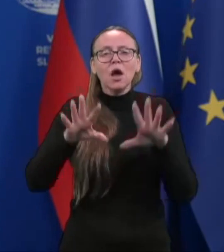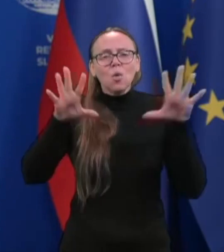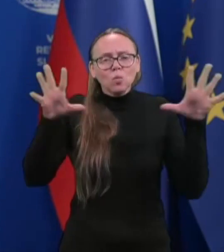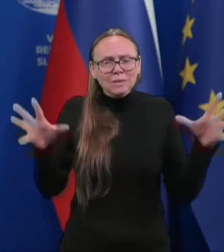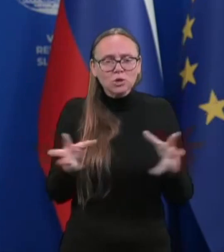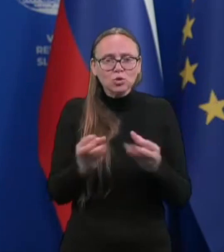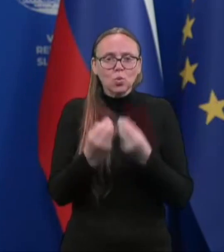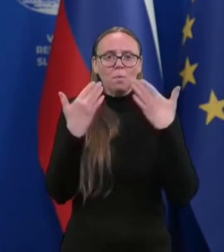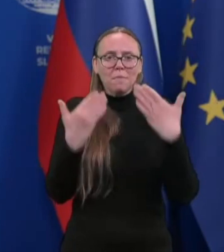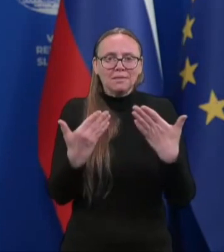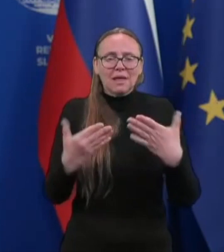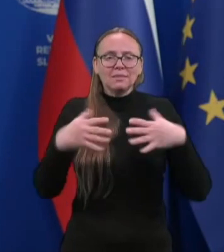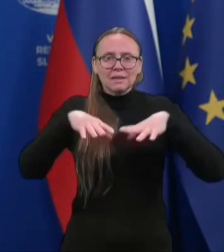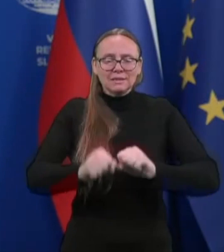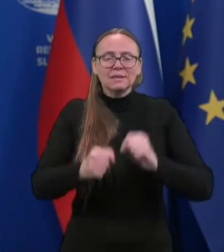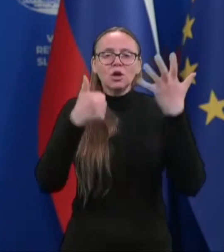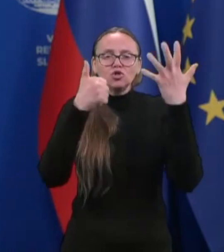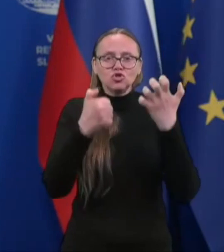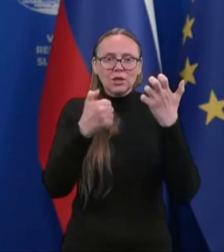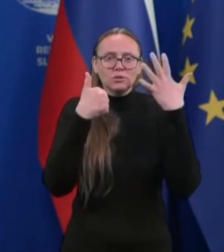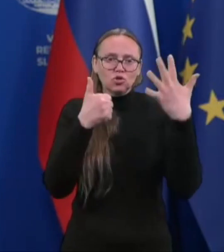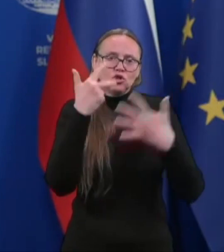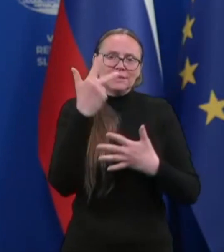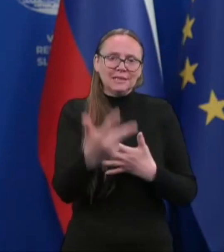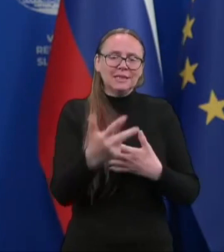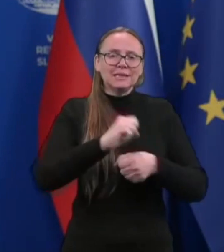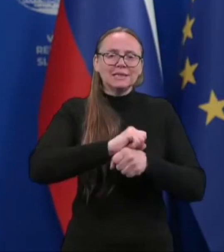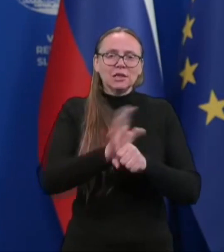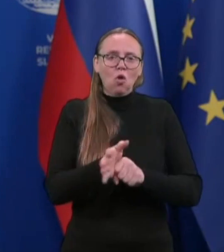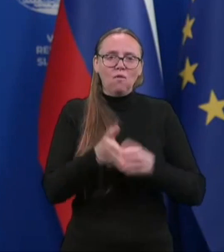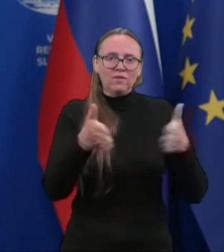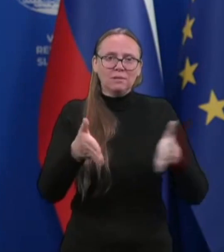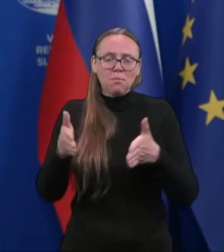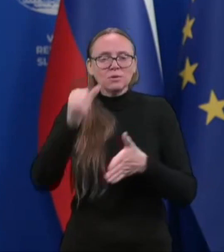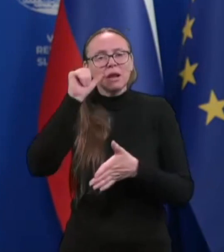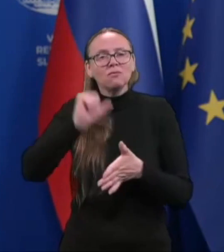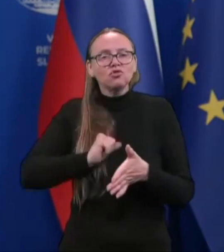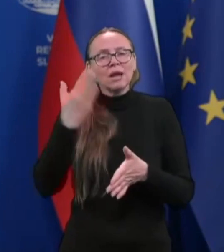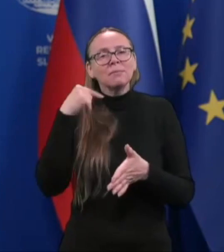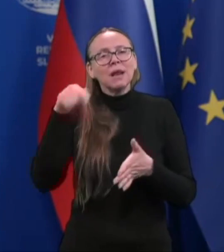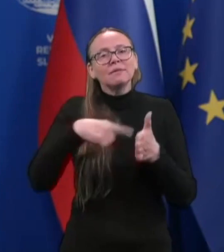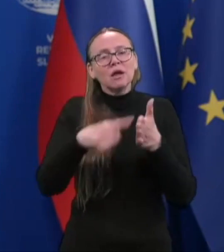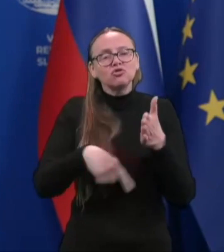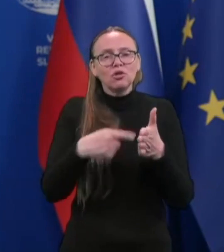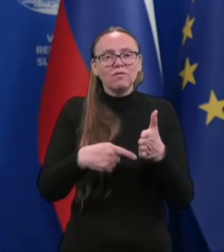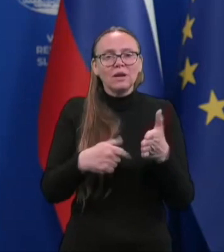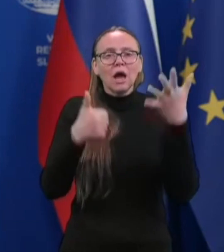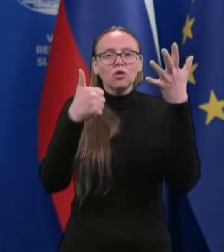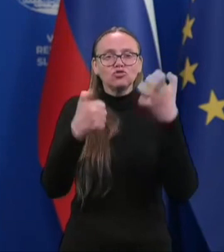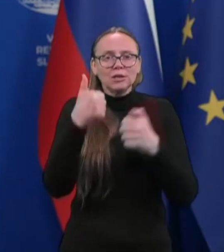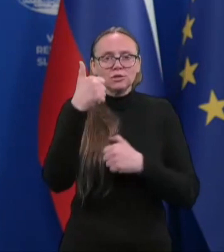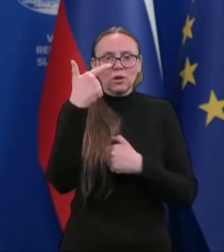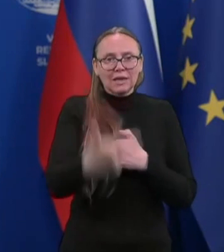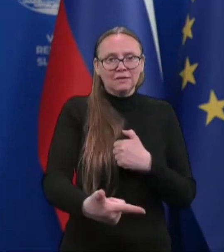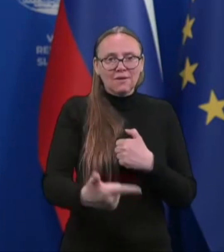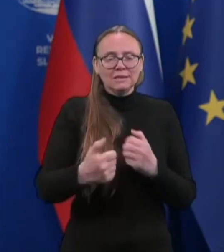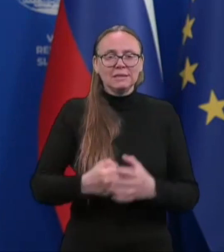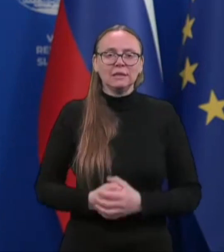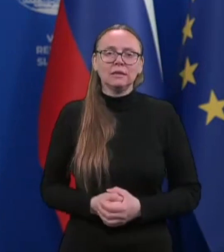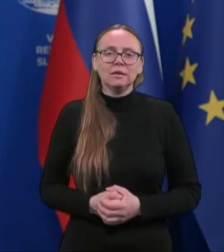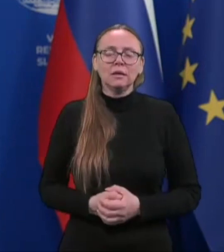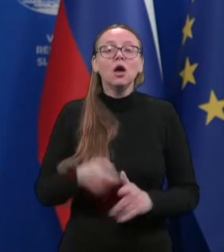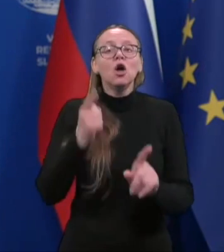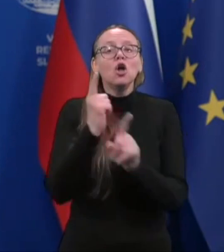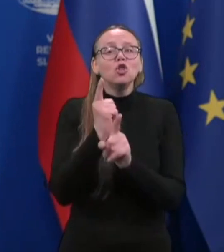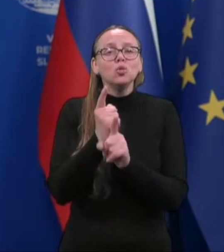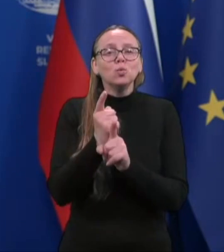skupaj je danes zasedenih 636 covid postelj, včeraj je ta številka znašala 621.